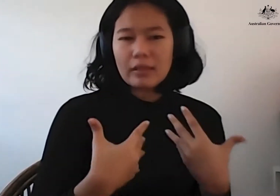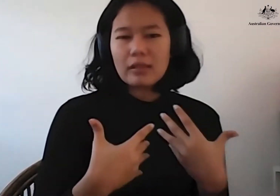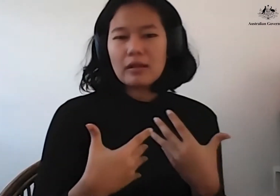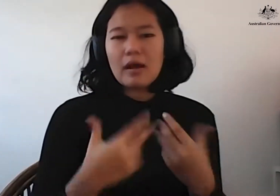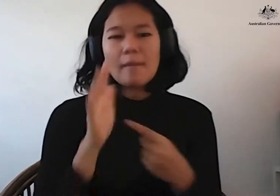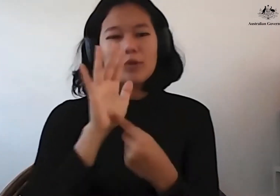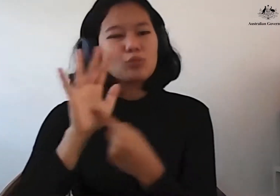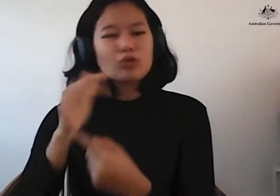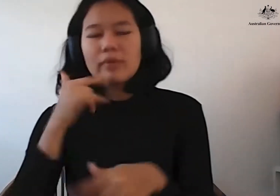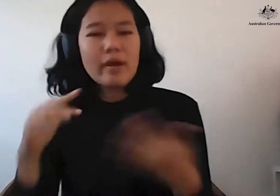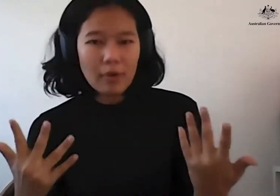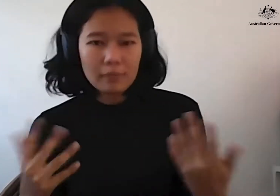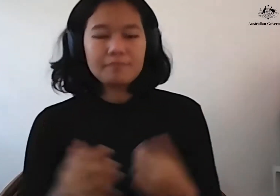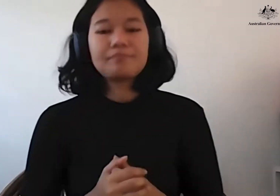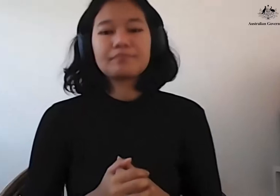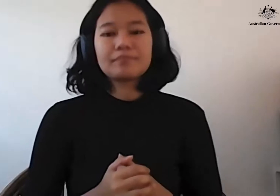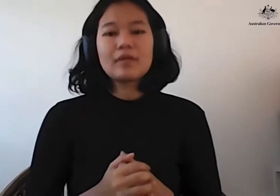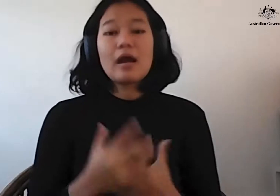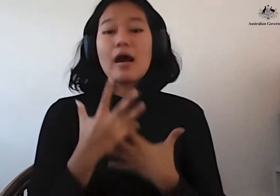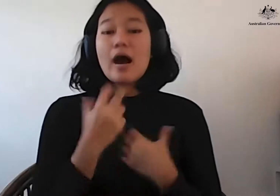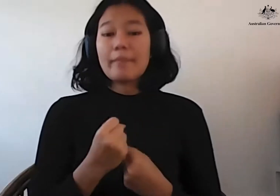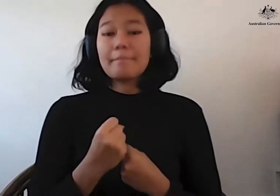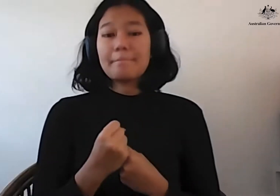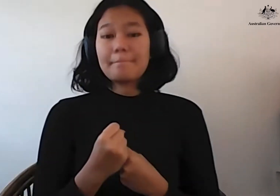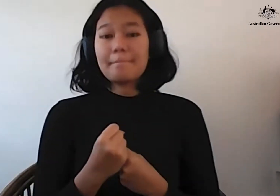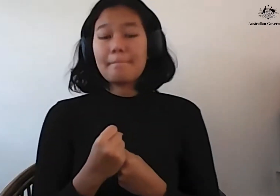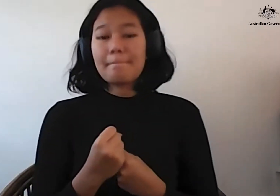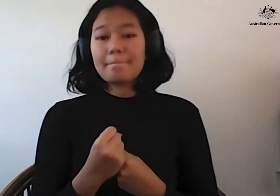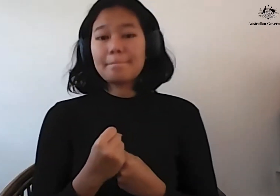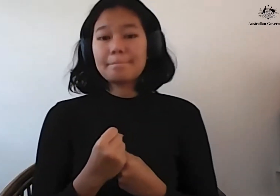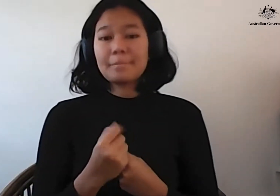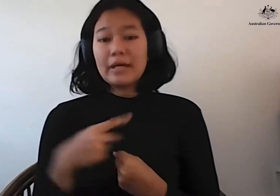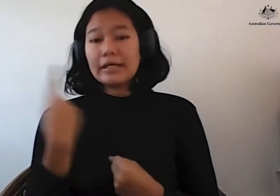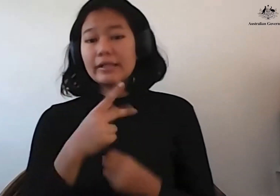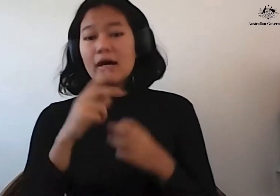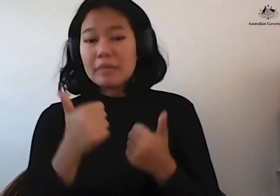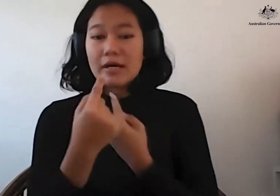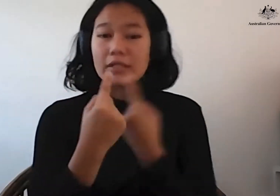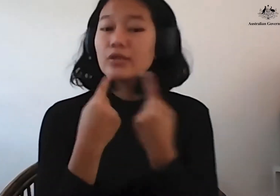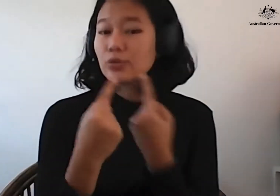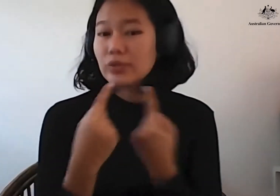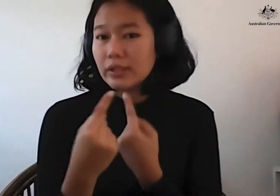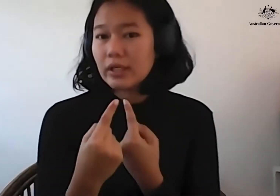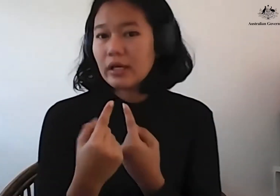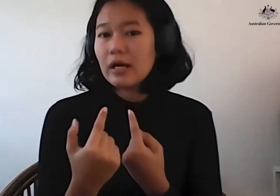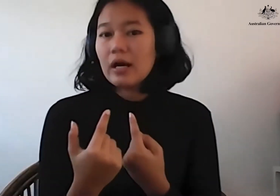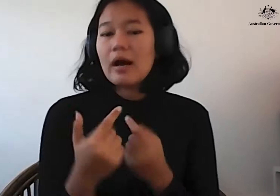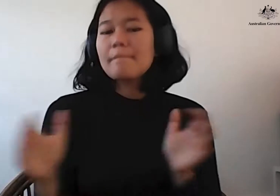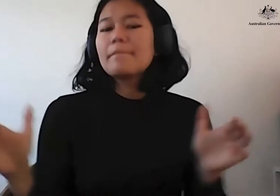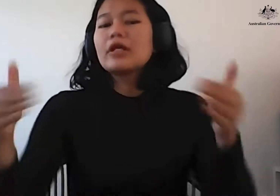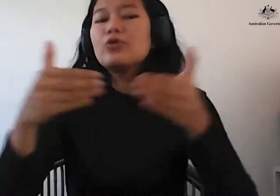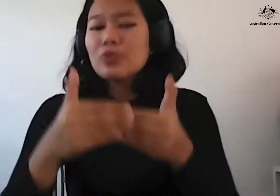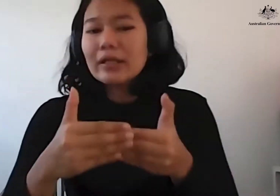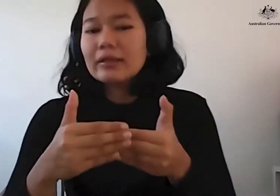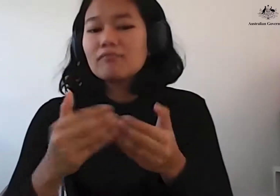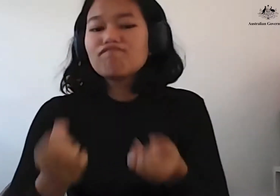kelompok ini. Dan harapannya bahwa kemudian kita juga bisa mendiskusikan bentuk-bentuk perlindungan yang bisa kita berikan